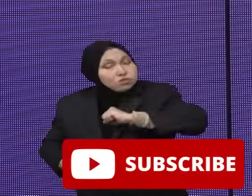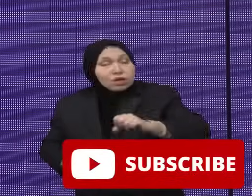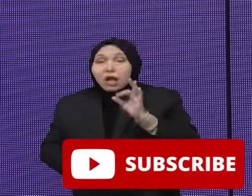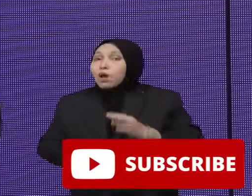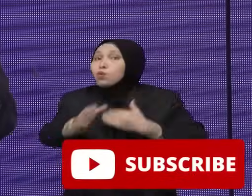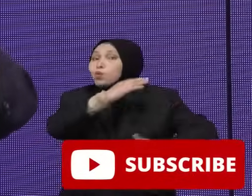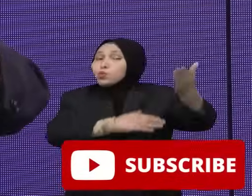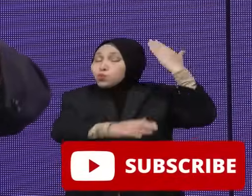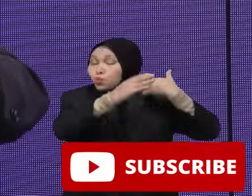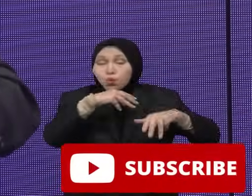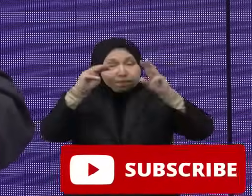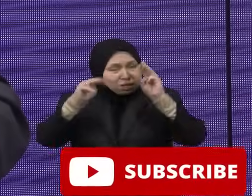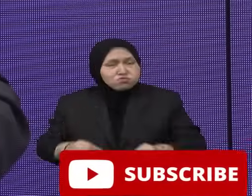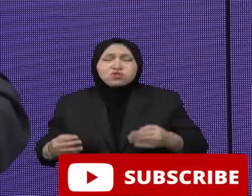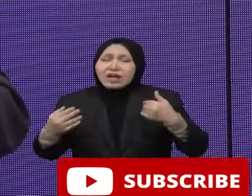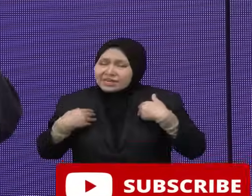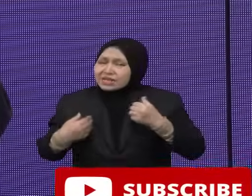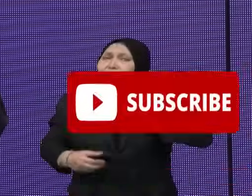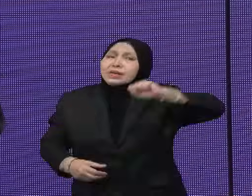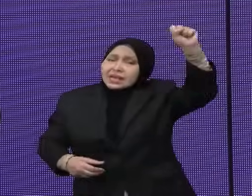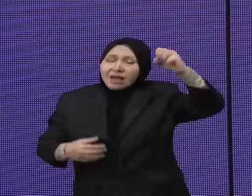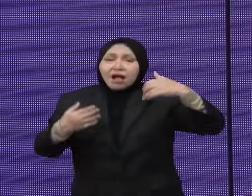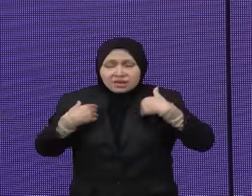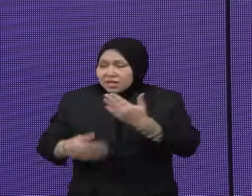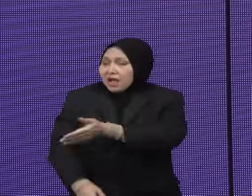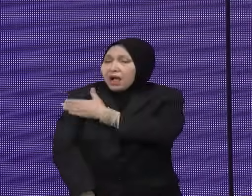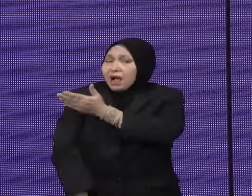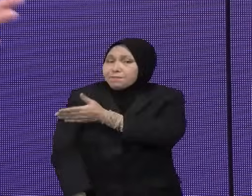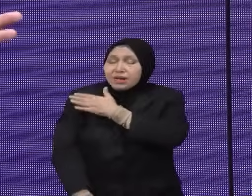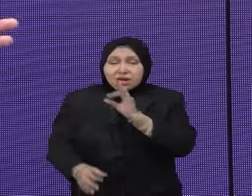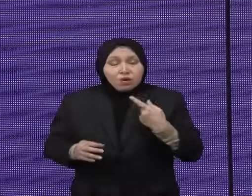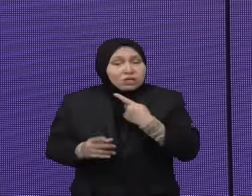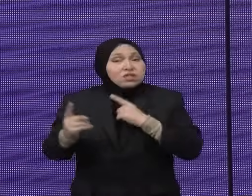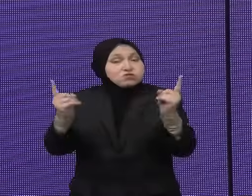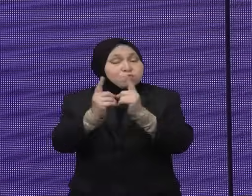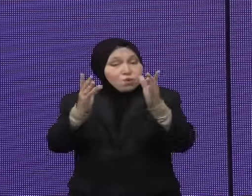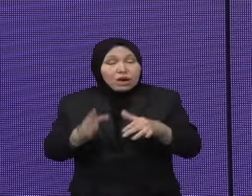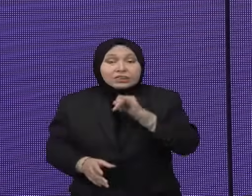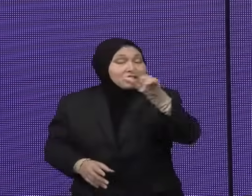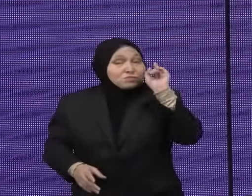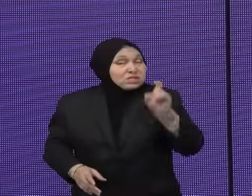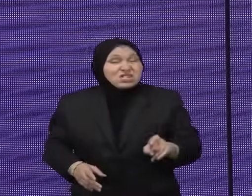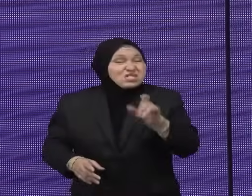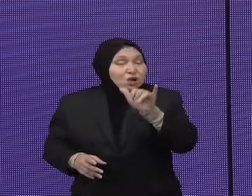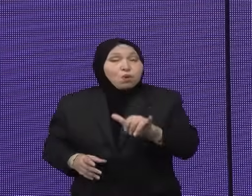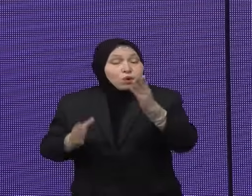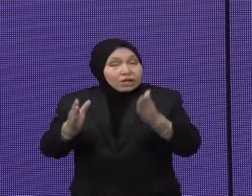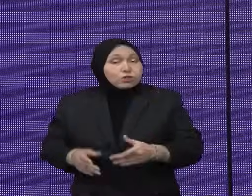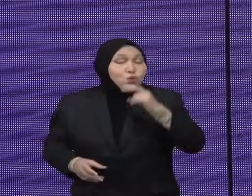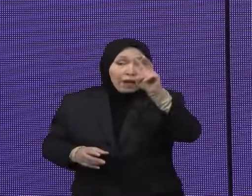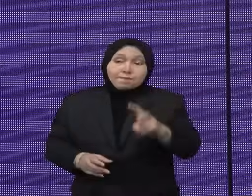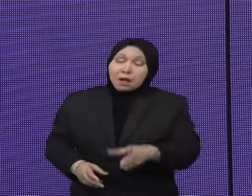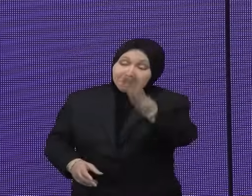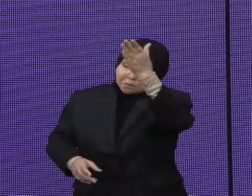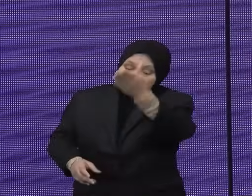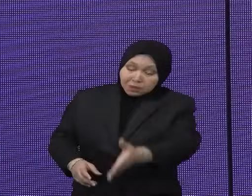dulu manusia ni ada yang merdeka, ada yang hamba. Maksudnya kalau kita jumpa orang, tak semestinya orang tu nampak normal,